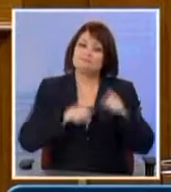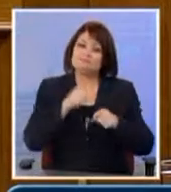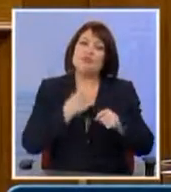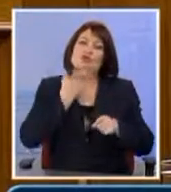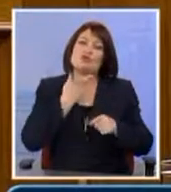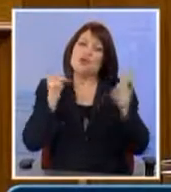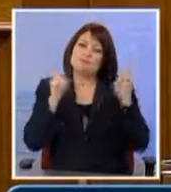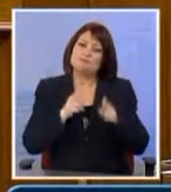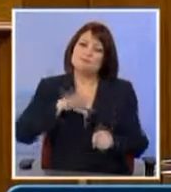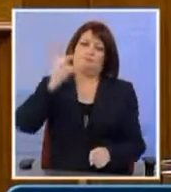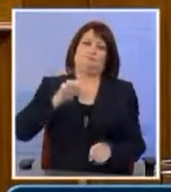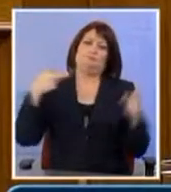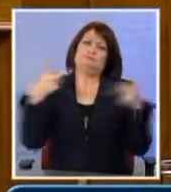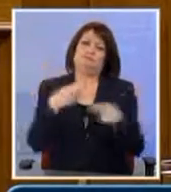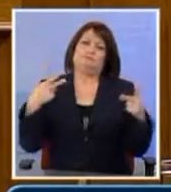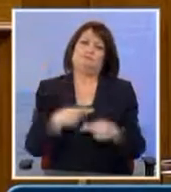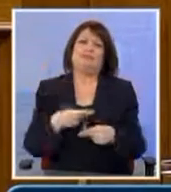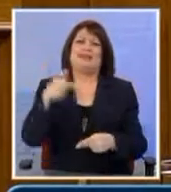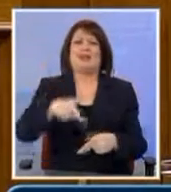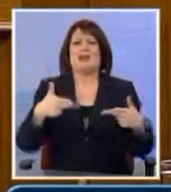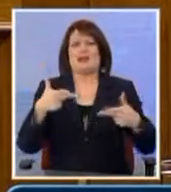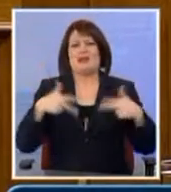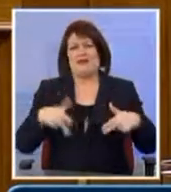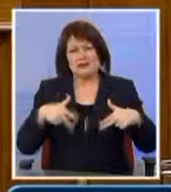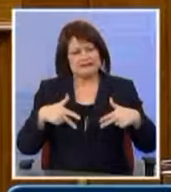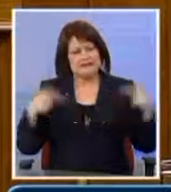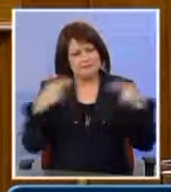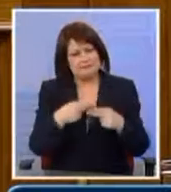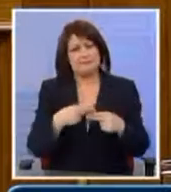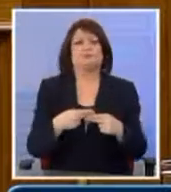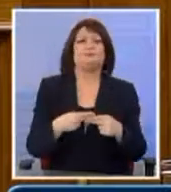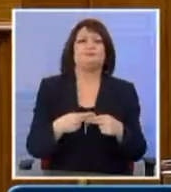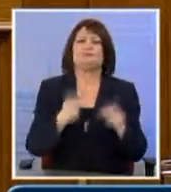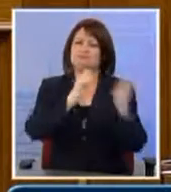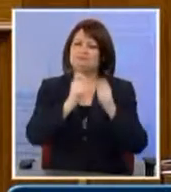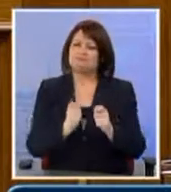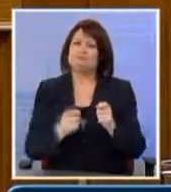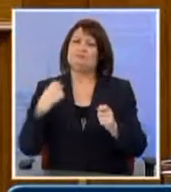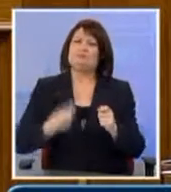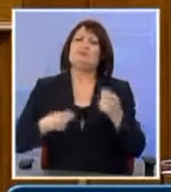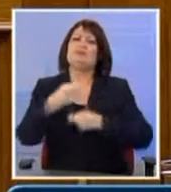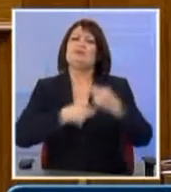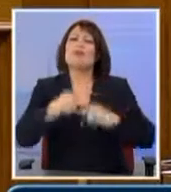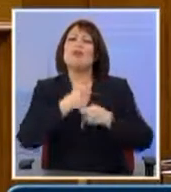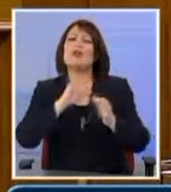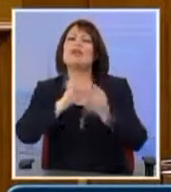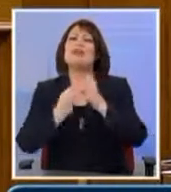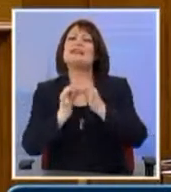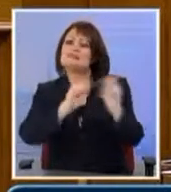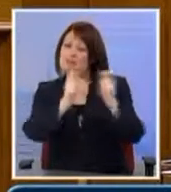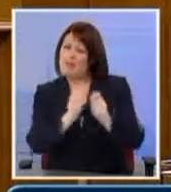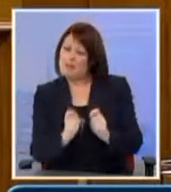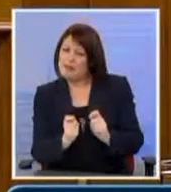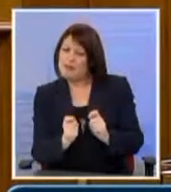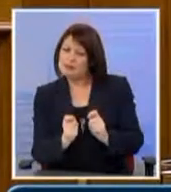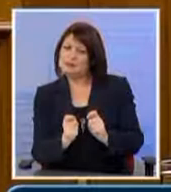δαπανών σε τομείς της γενικής κυβέρνησης, από την αναδιάρθρωση δημοσίων επιχειρήσεων και οργανισμών και κυρίως από